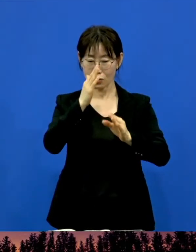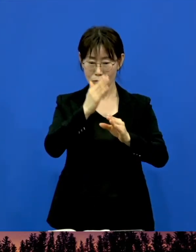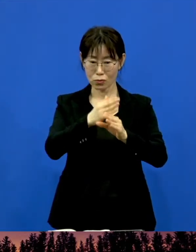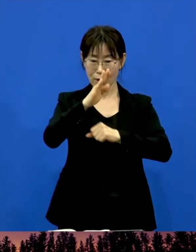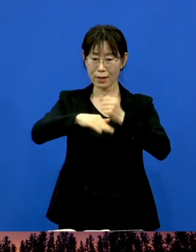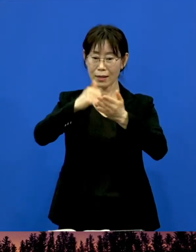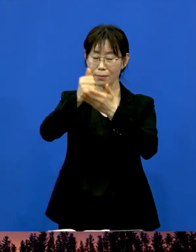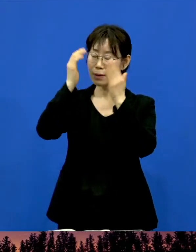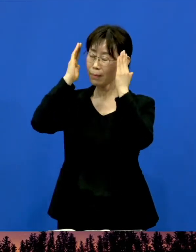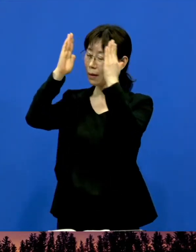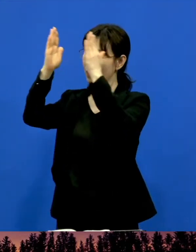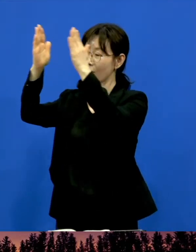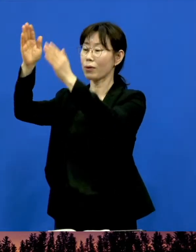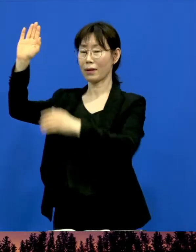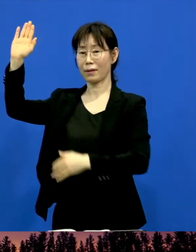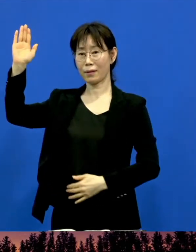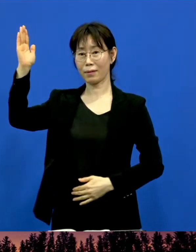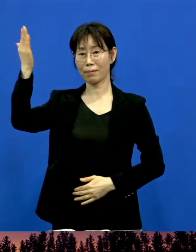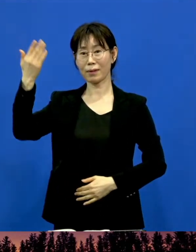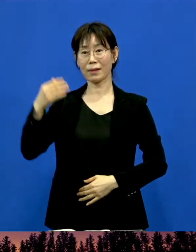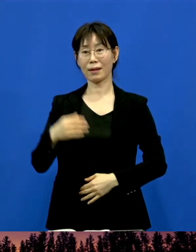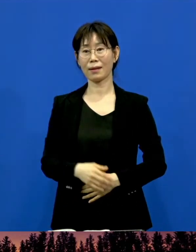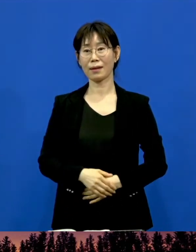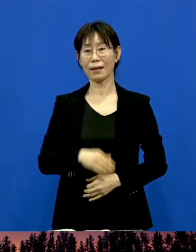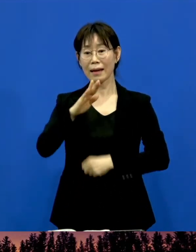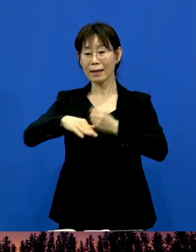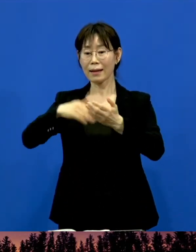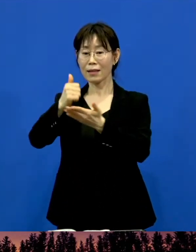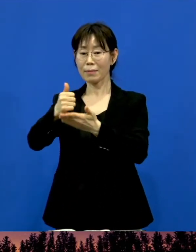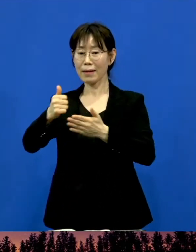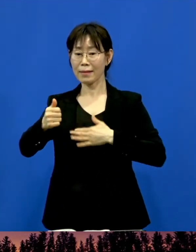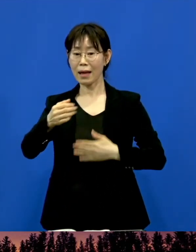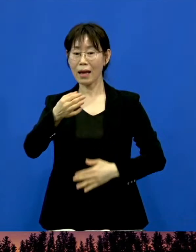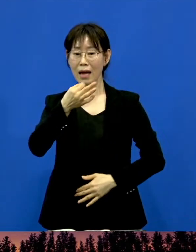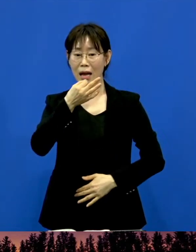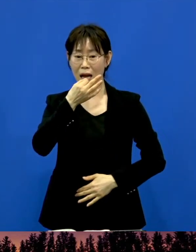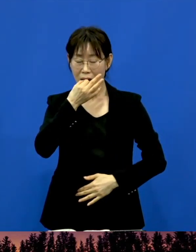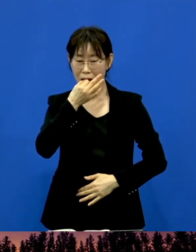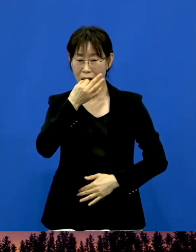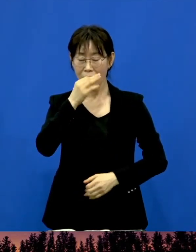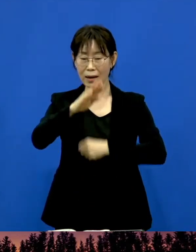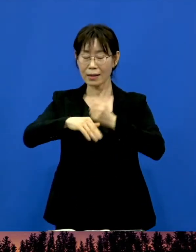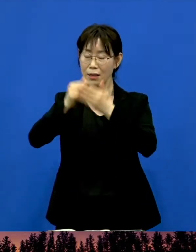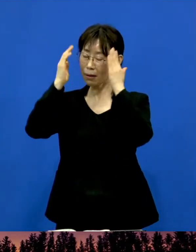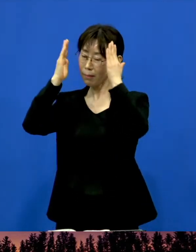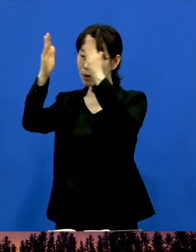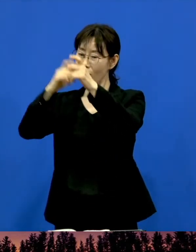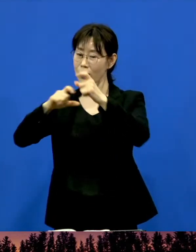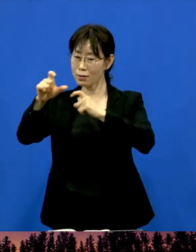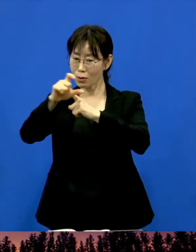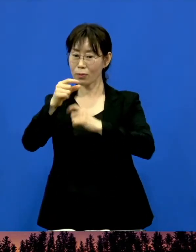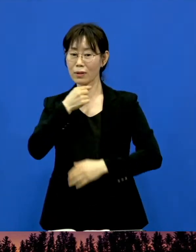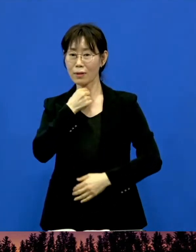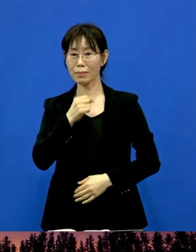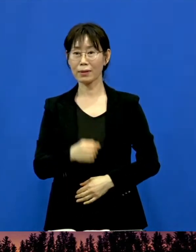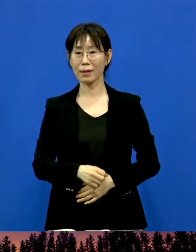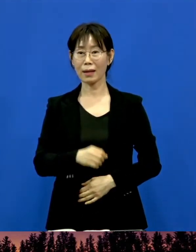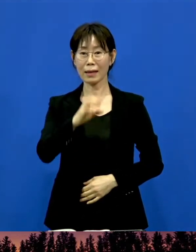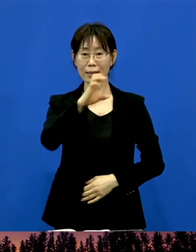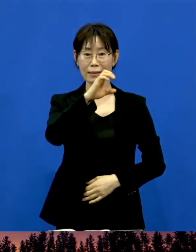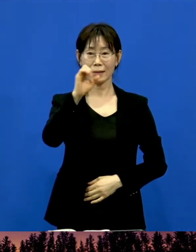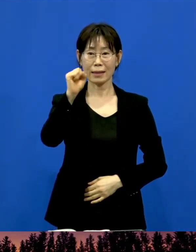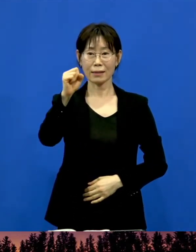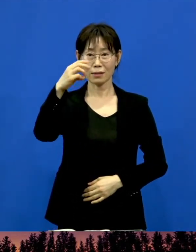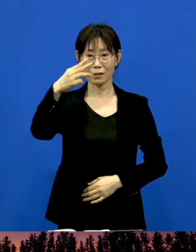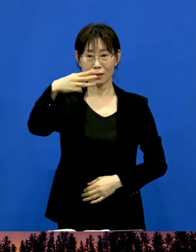그래서 하나님은 사실 우리의 욕구가 더 깊어지기를 원하시는 거죠. 그래서 C.S. 루이스가 한 유명한 이런 말씀이 있어요.